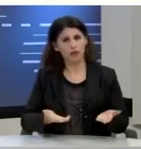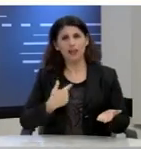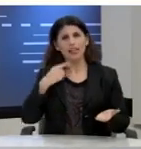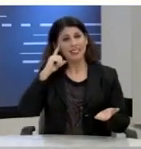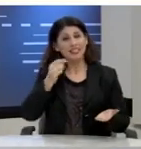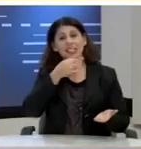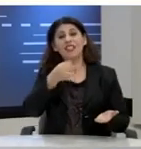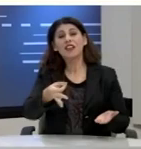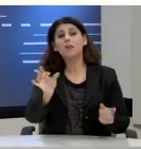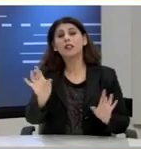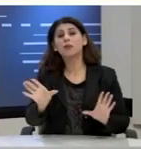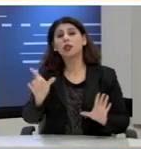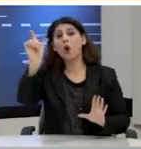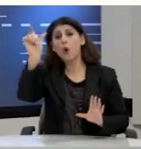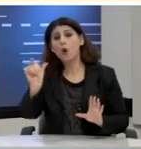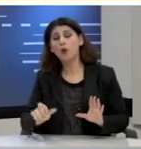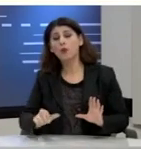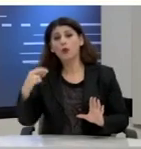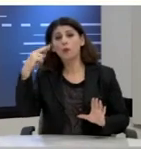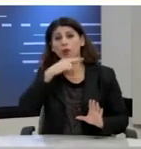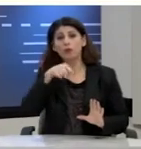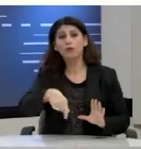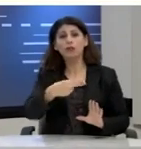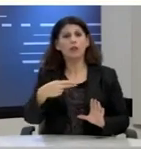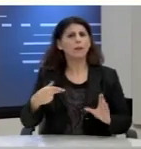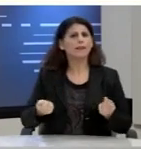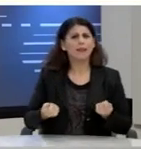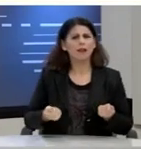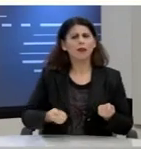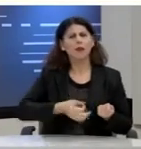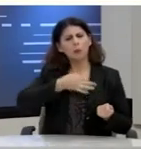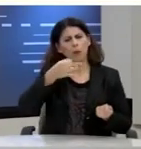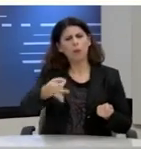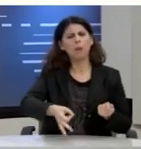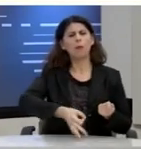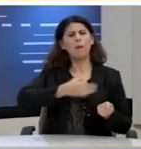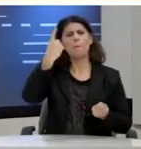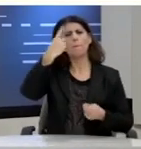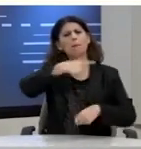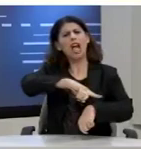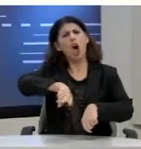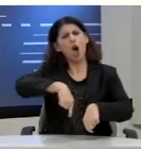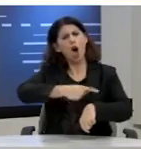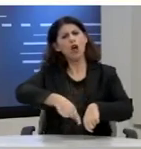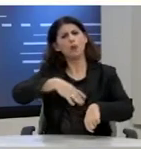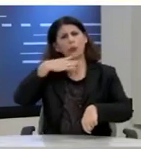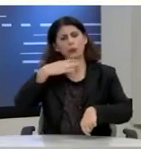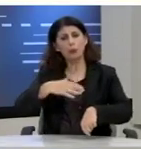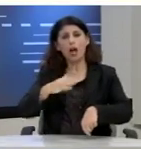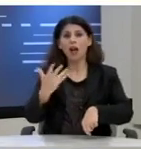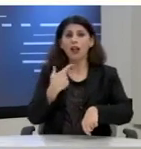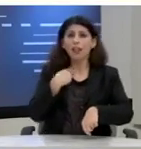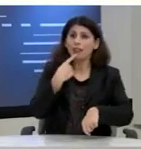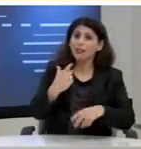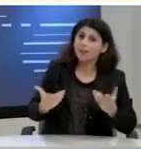τίποτα? Τι έκανε ο ίδιος ως Πρωθυπουργός για το ζήτημα? Δηλαδή, μίλαγε επί μία ώρα και δεν μας είπε τι έκανε.